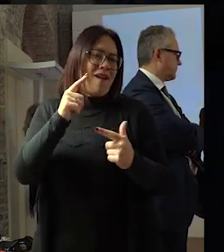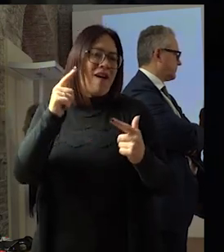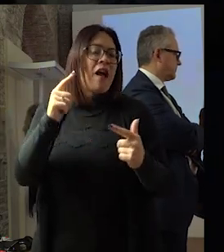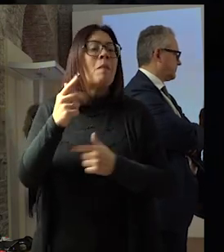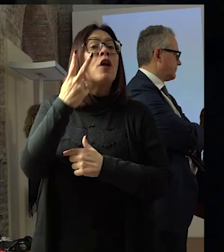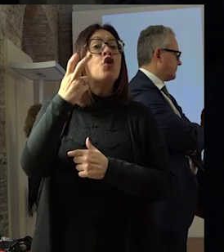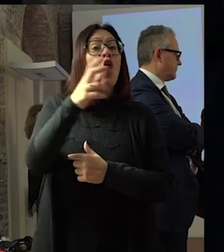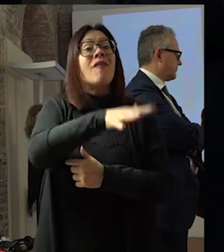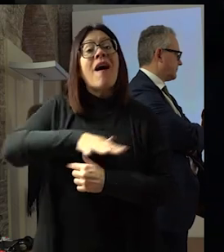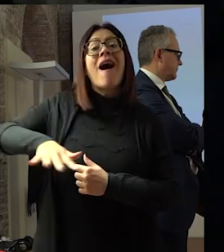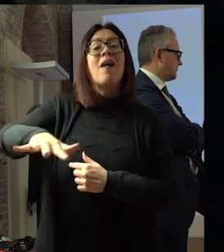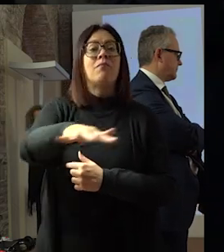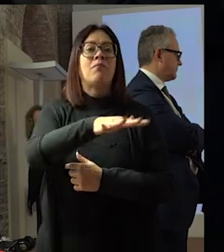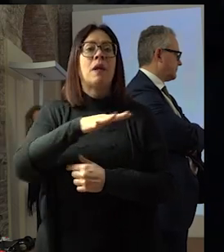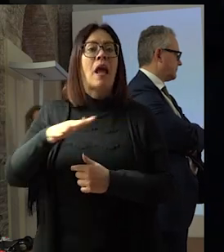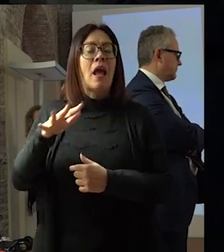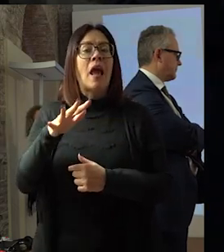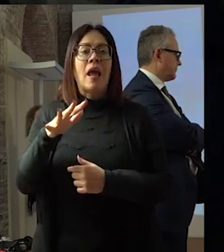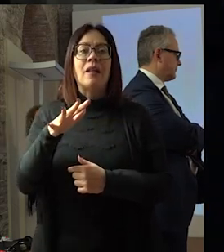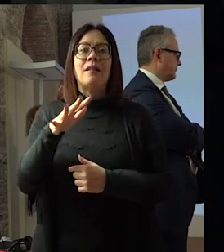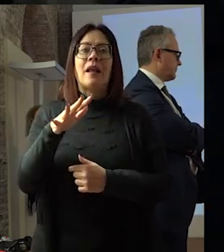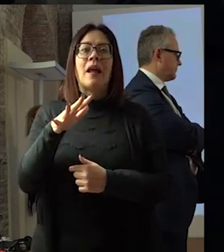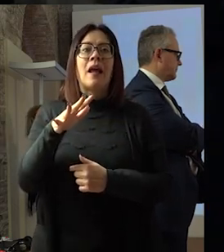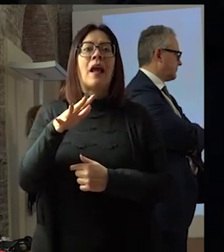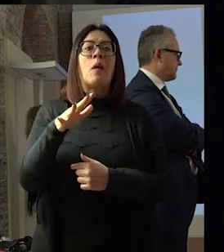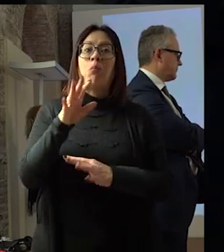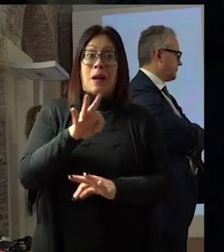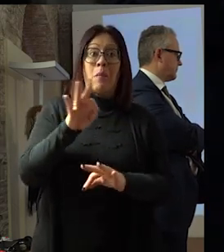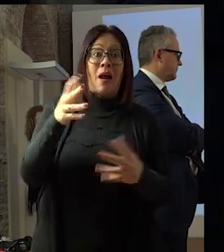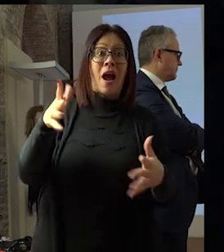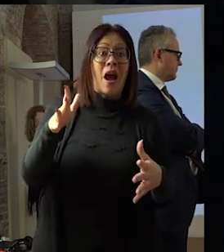ambiente sicuramente più preparato e